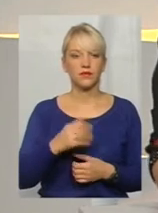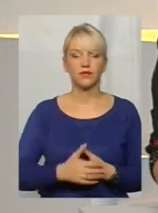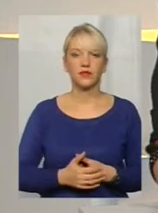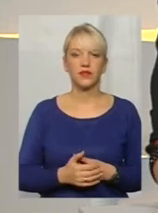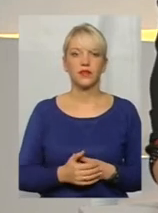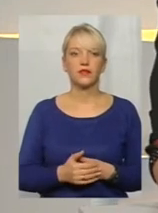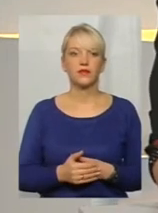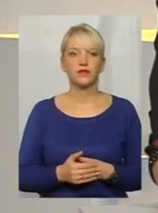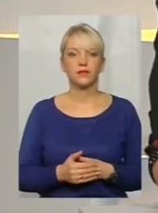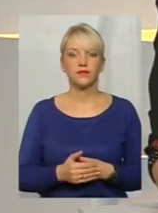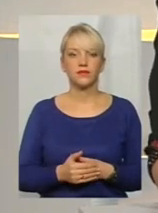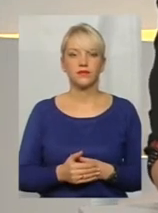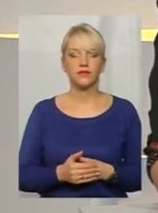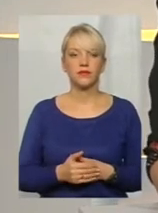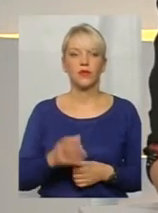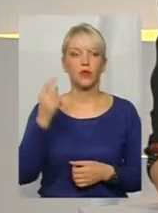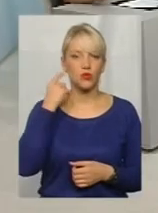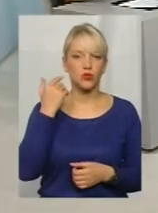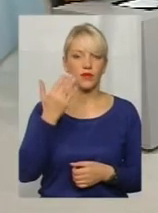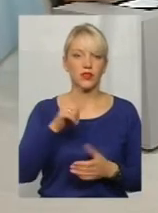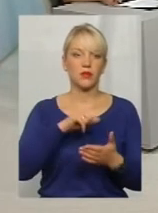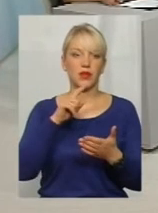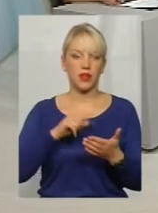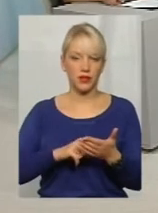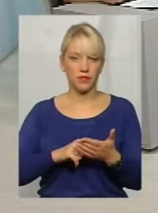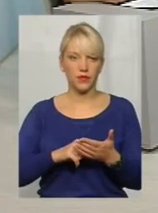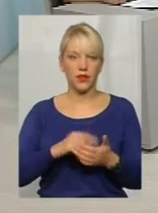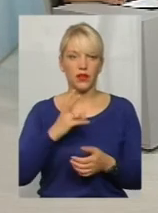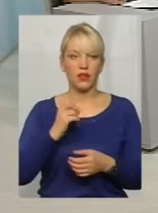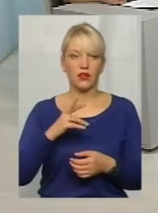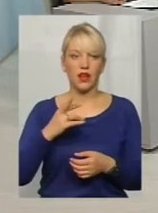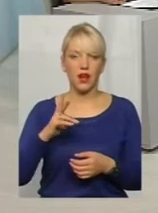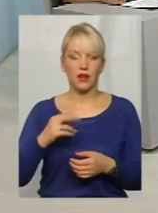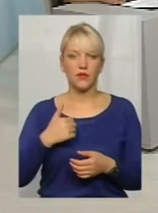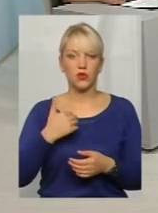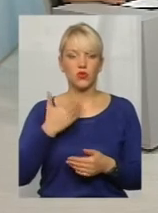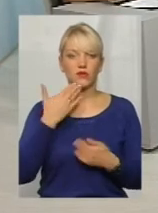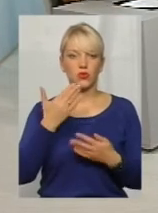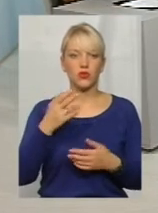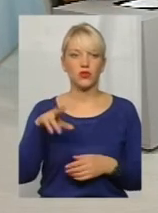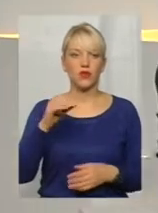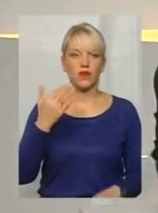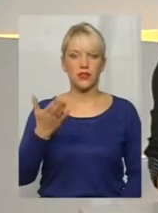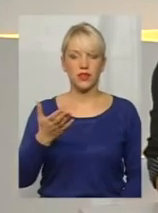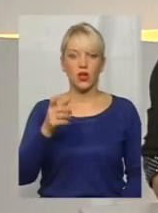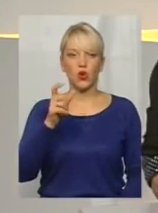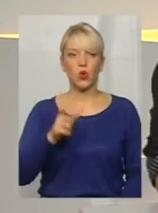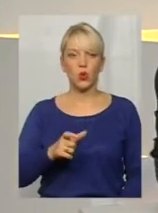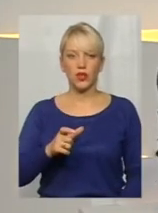ми почули. Почули ваше запитання. Пані Наталя, тепер я хочу все ж таки звернутися до вас.